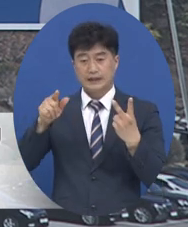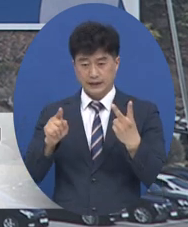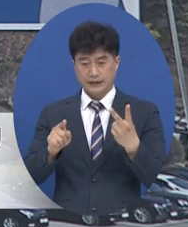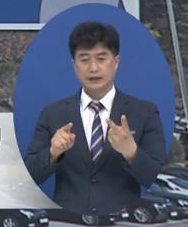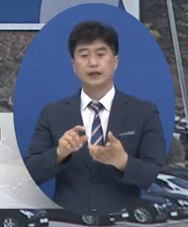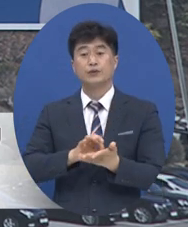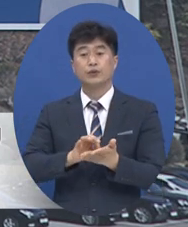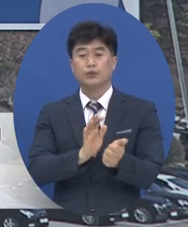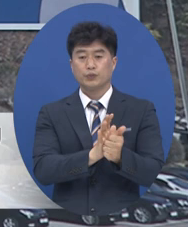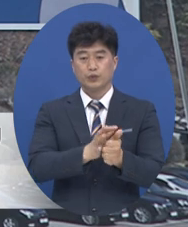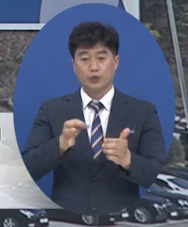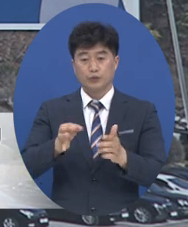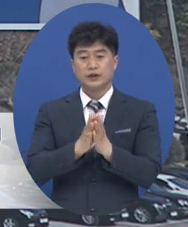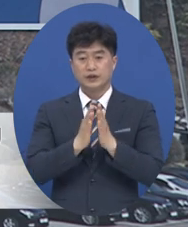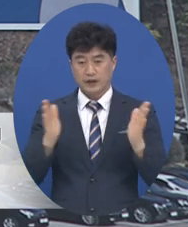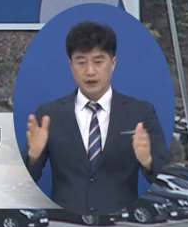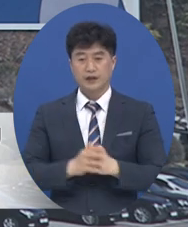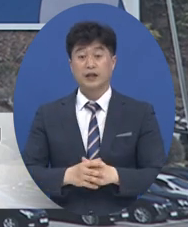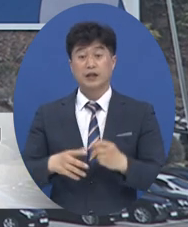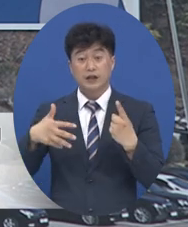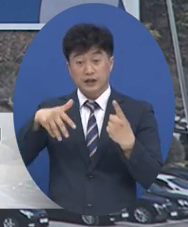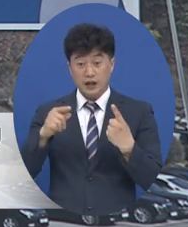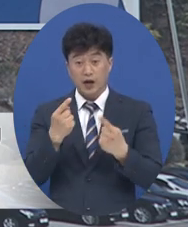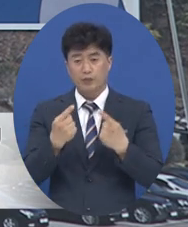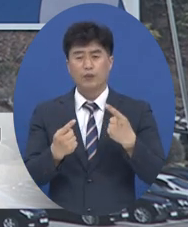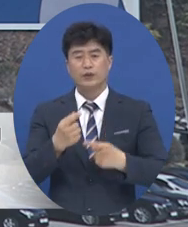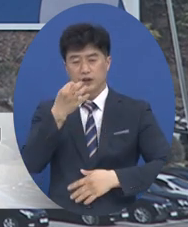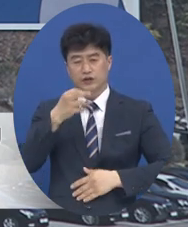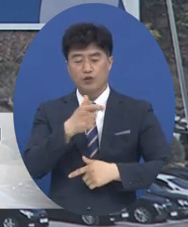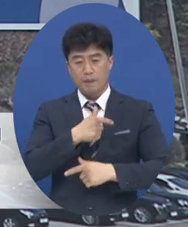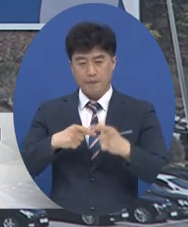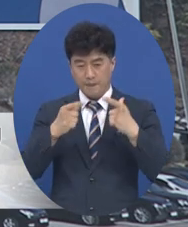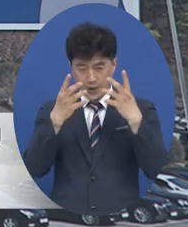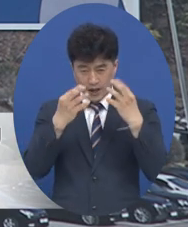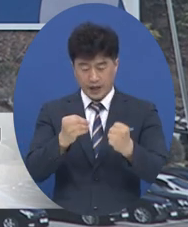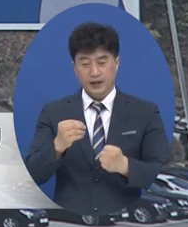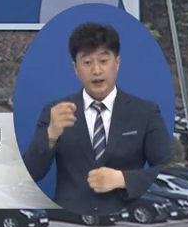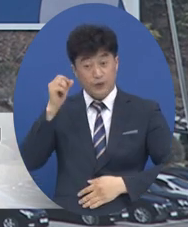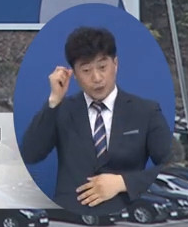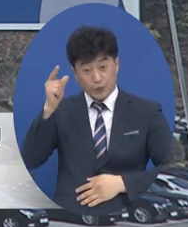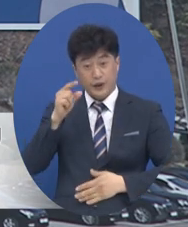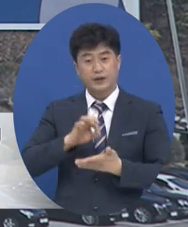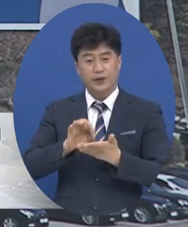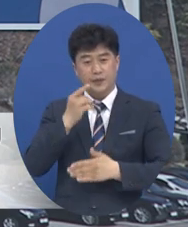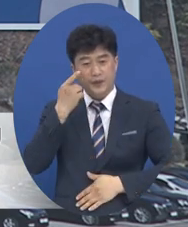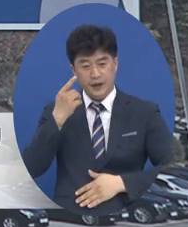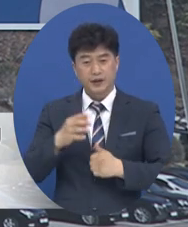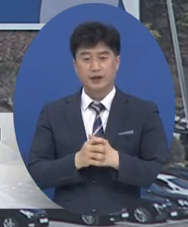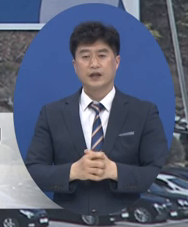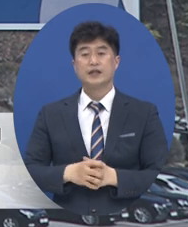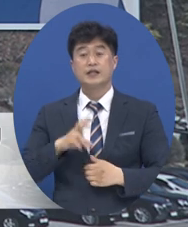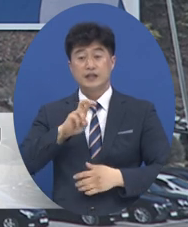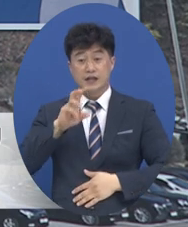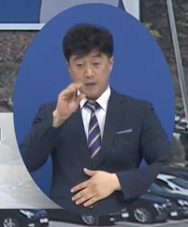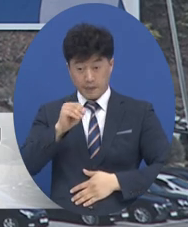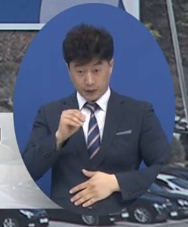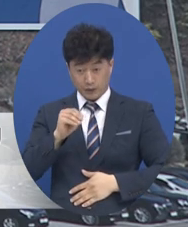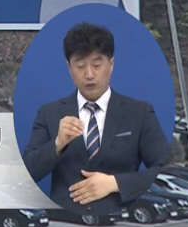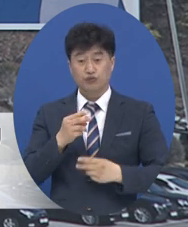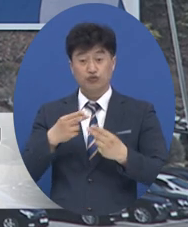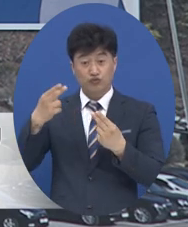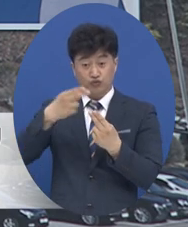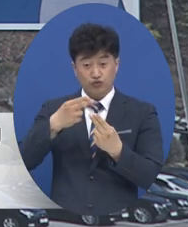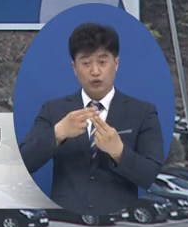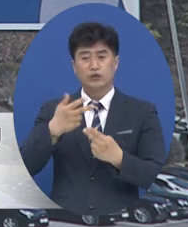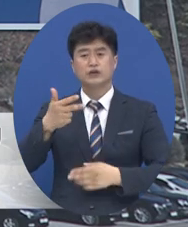또 풉니다. 1차 때보다 혜택이 더 많으니 현명한 소비 해보시죠. 경기지역 화폐 20만 원 충전했으면 7만 원을